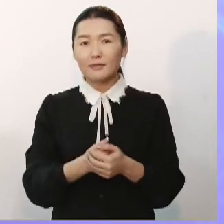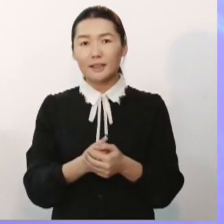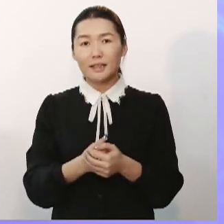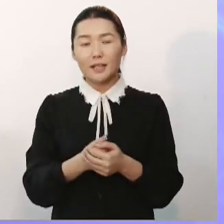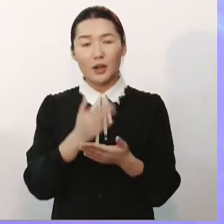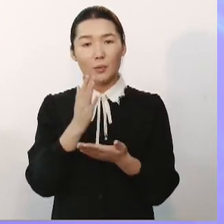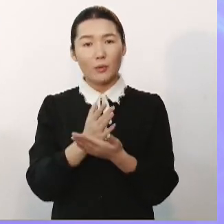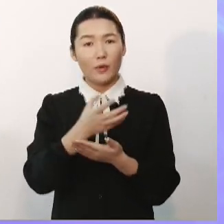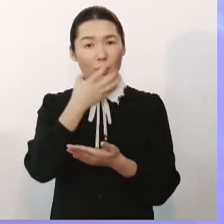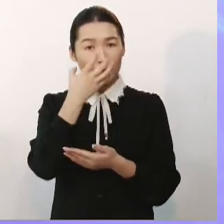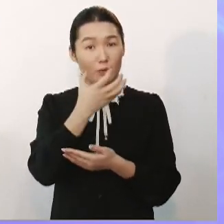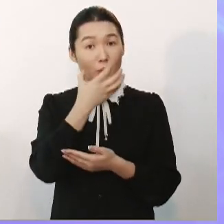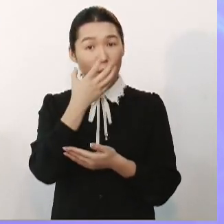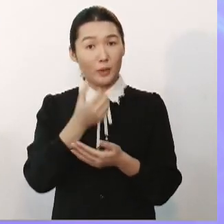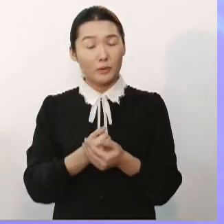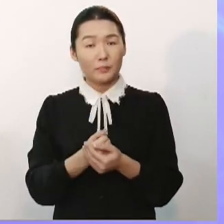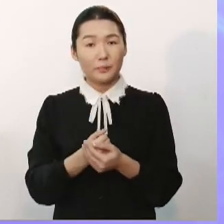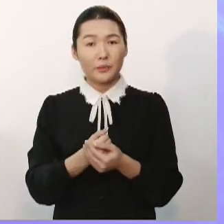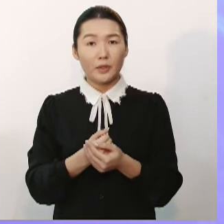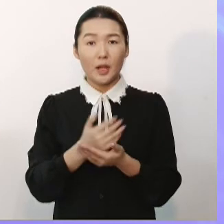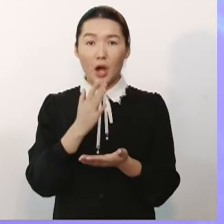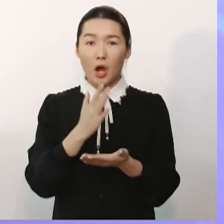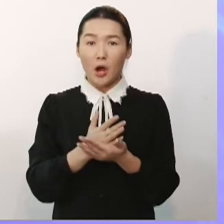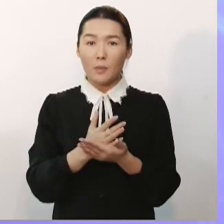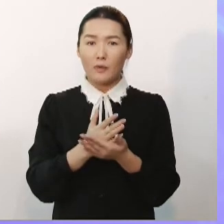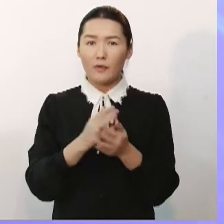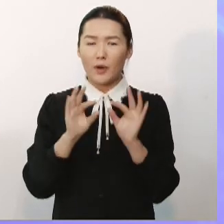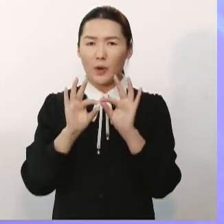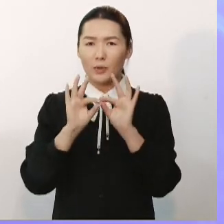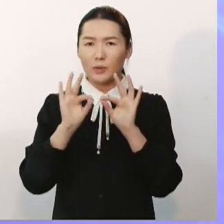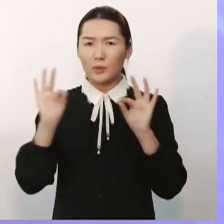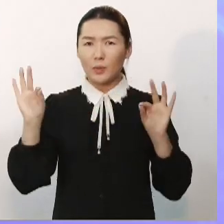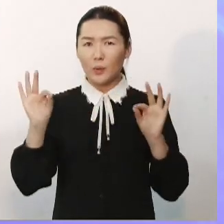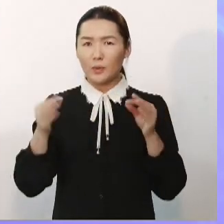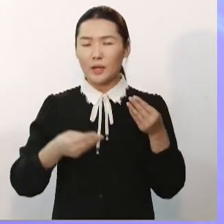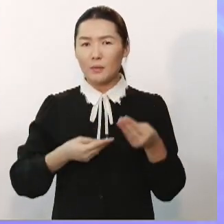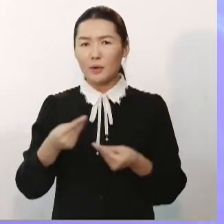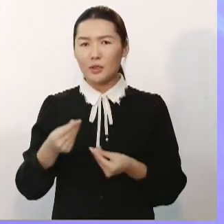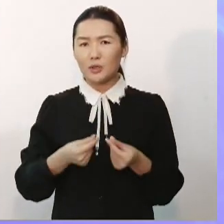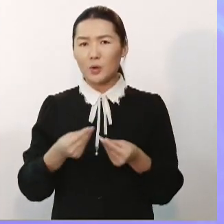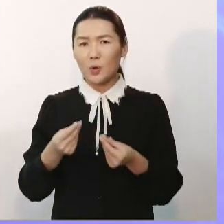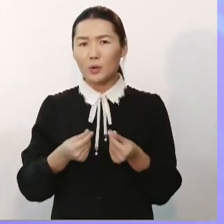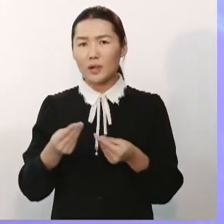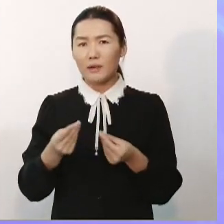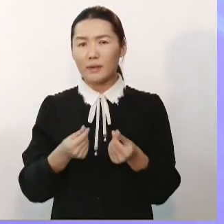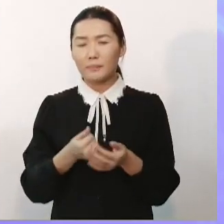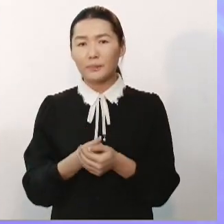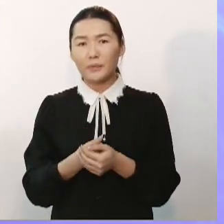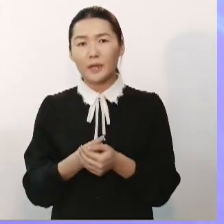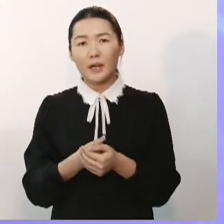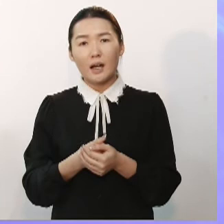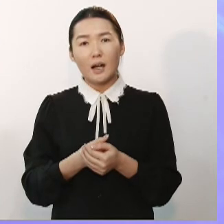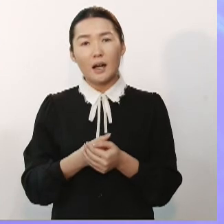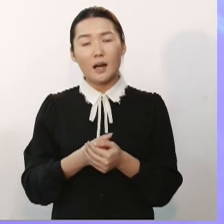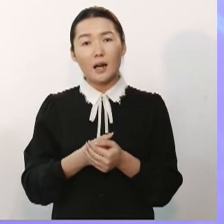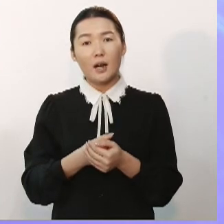Бываю теплым, а бываю тонким, шелковым. Больше всего бываю на